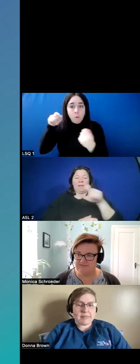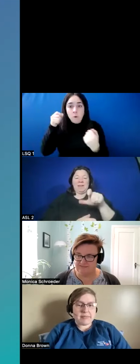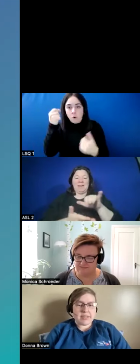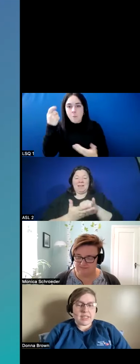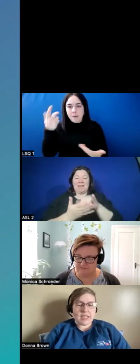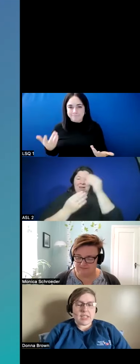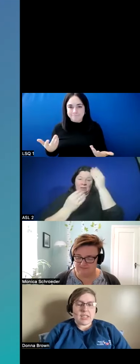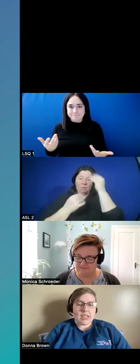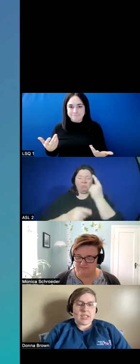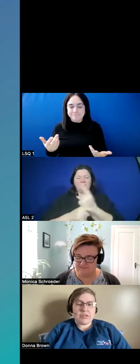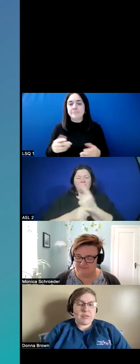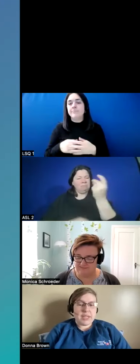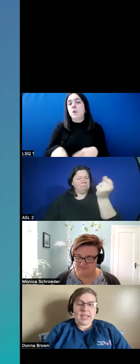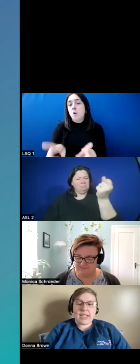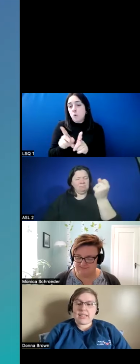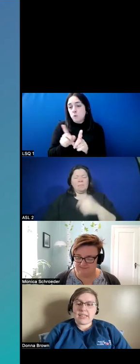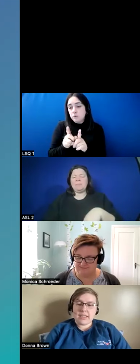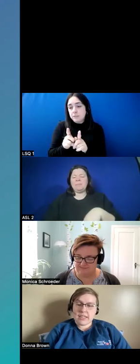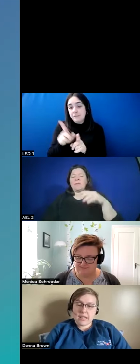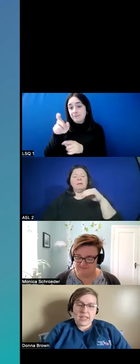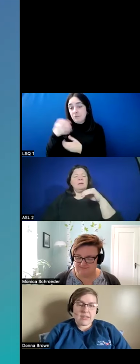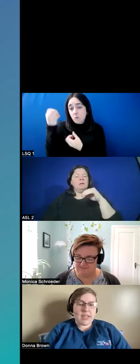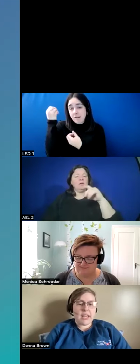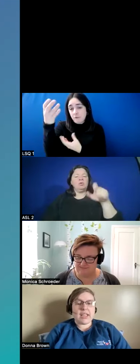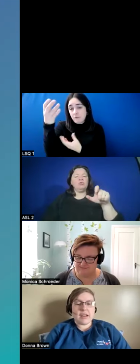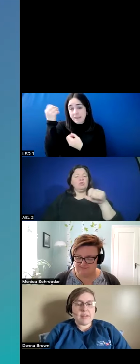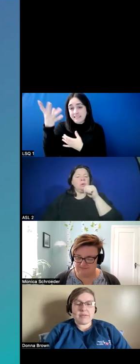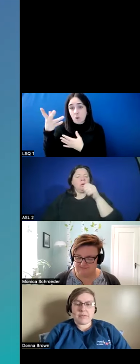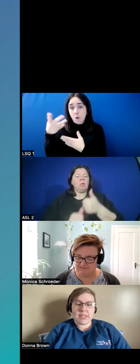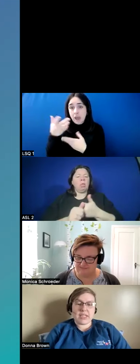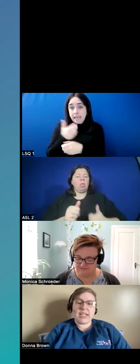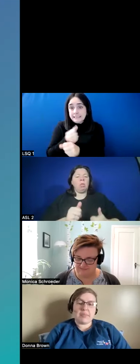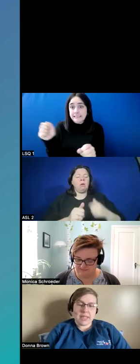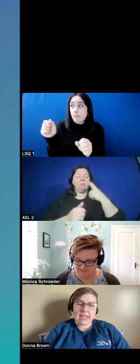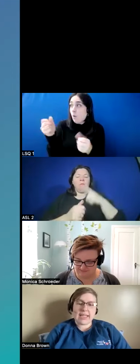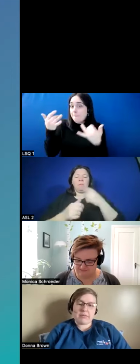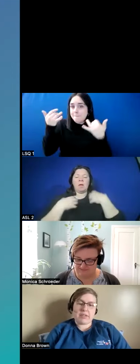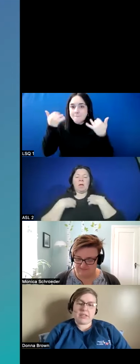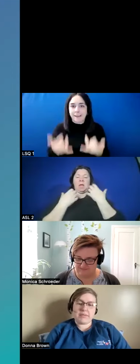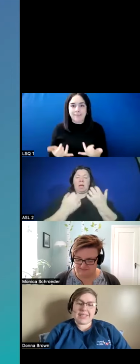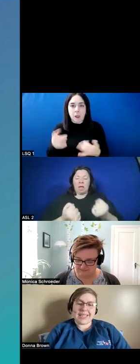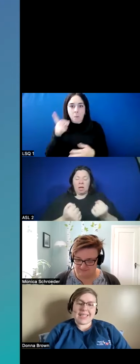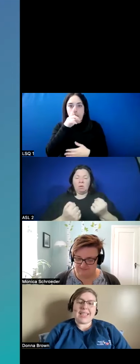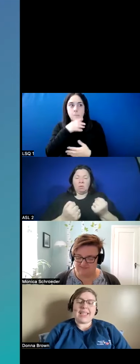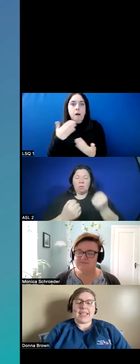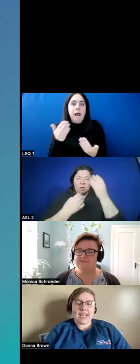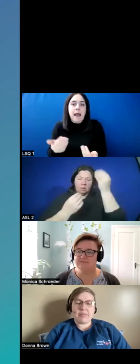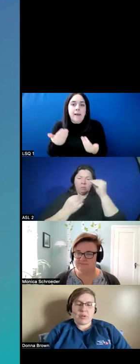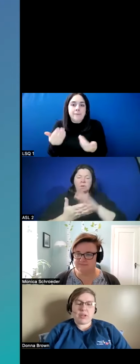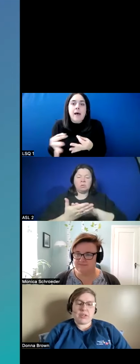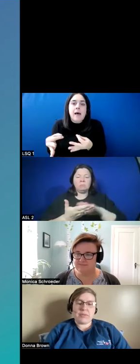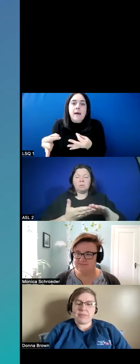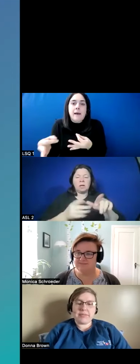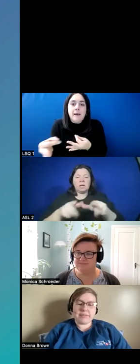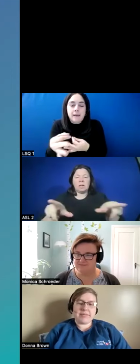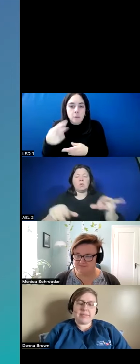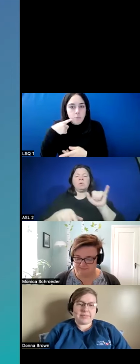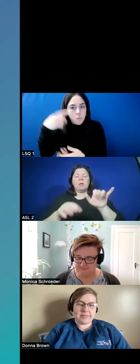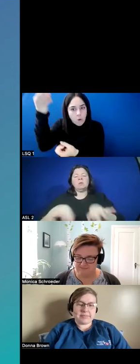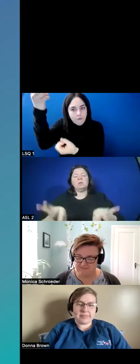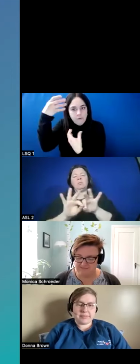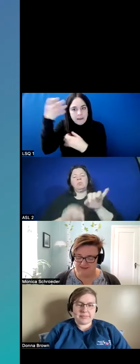Et ensuite, il faut que ces renseignements soient disponibles tout de suite. Il ne devrait pas y avoir de délai pour recevoir des renseignements